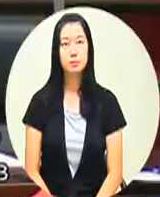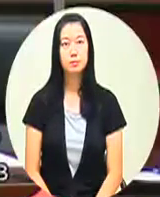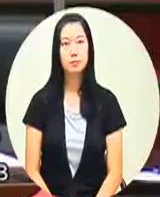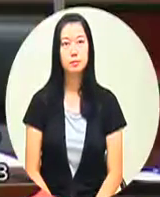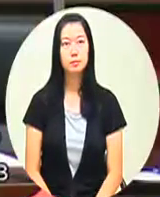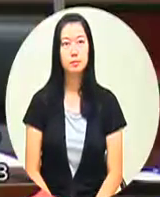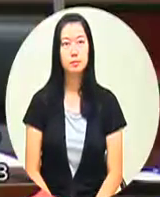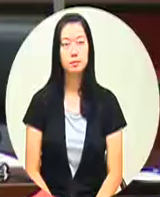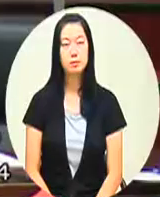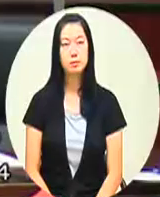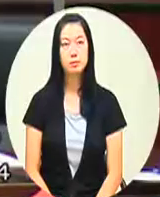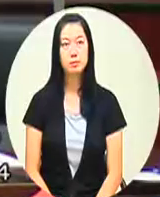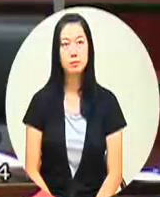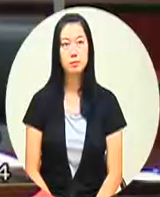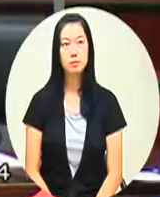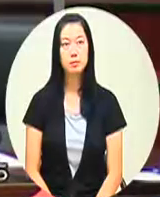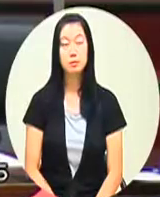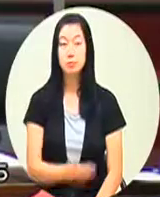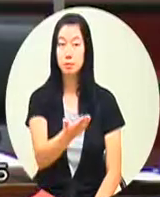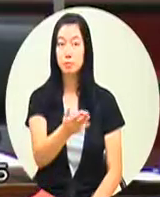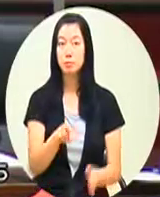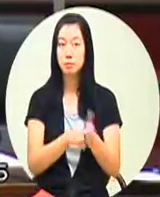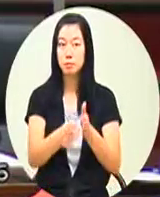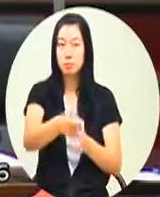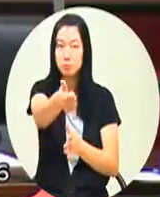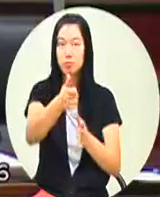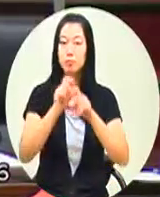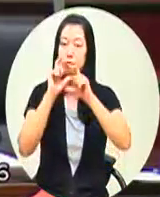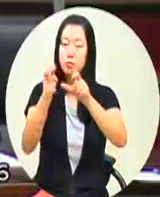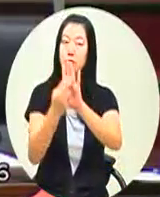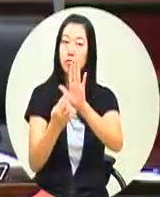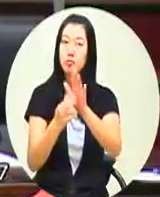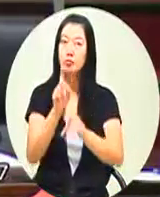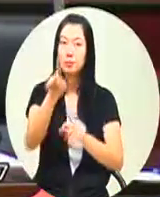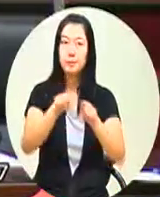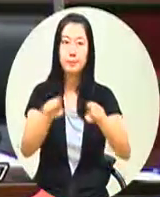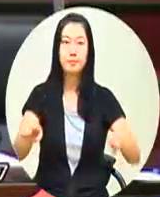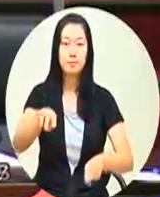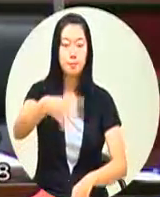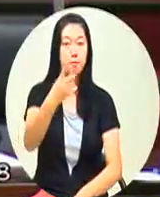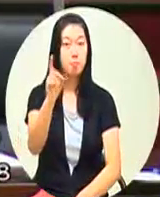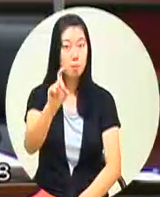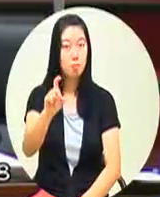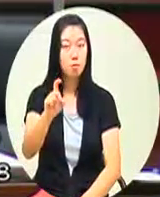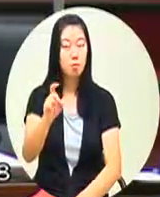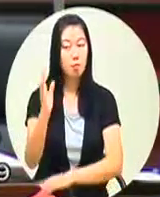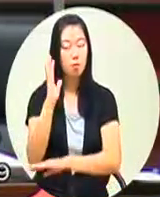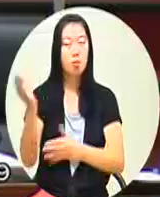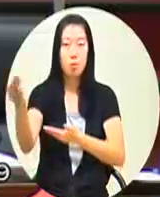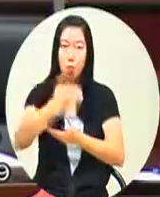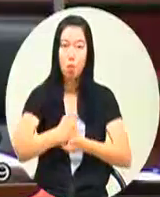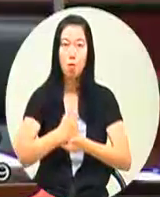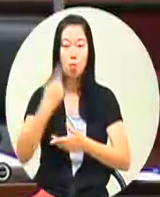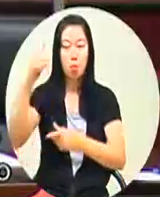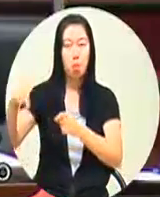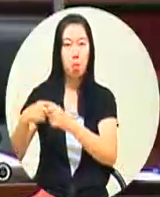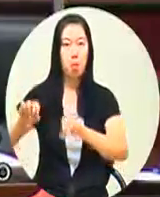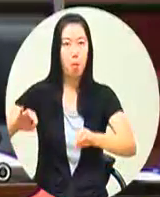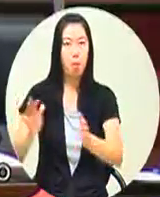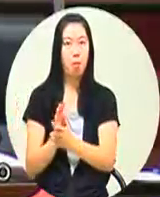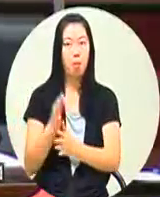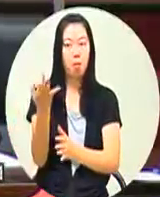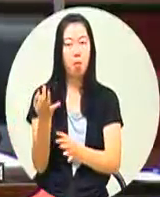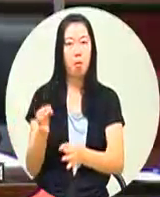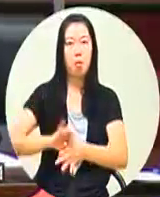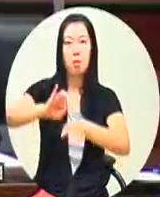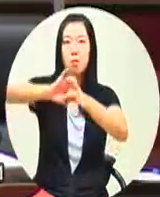你，以他刚刚你们科长讲的那结果哈，一瓶410元征收嘛，61年嘛，隔年呢就涨了10倍嘛，